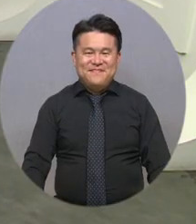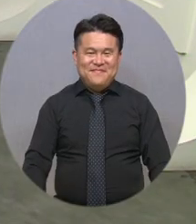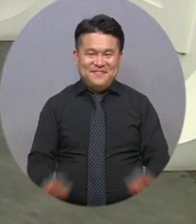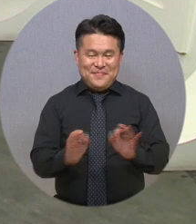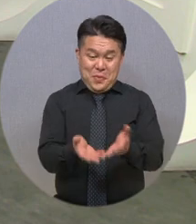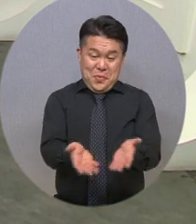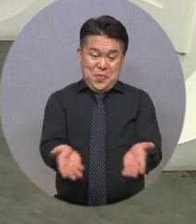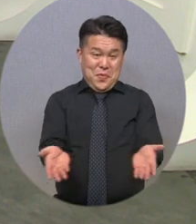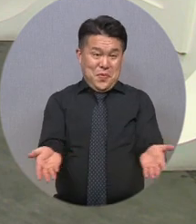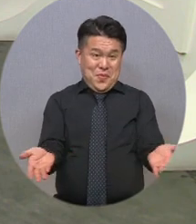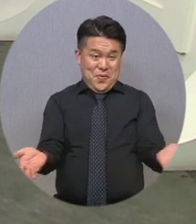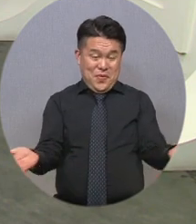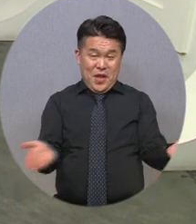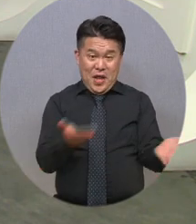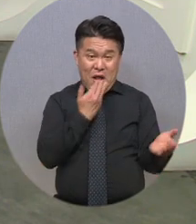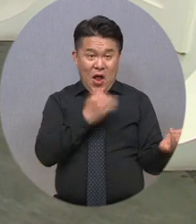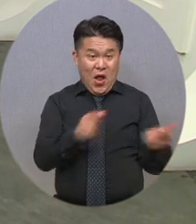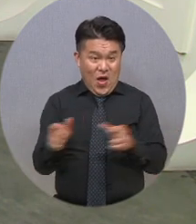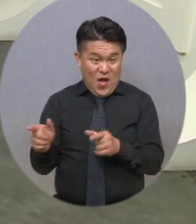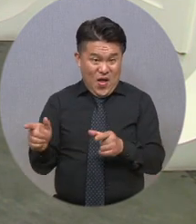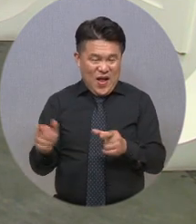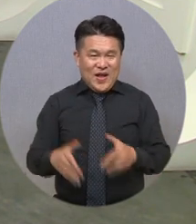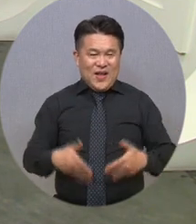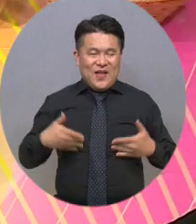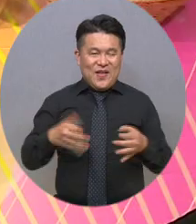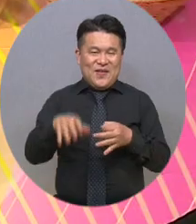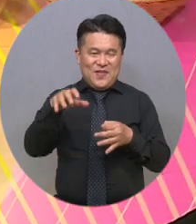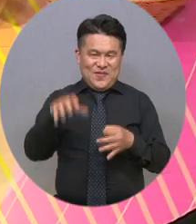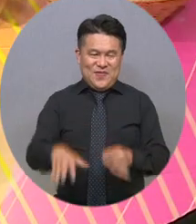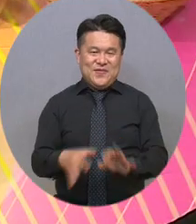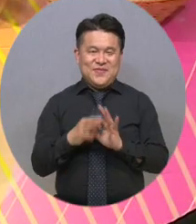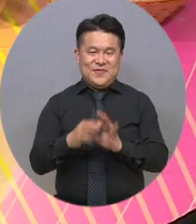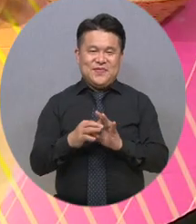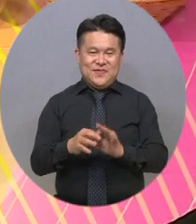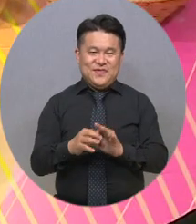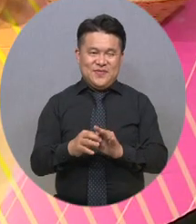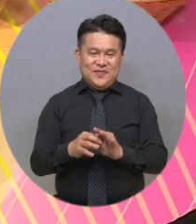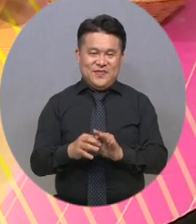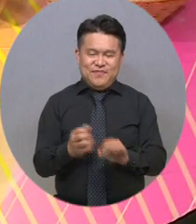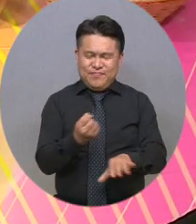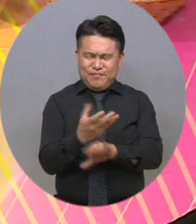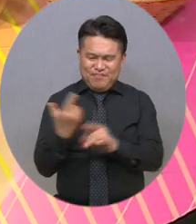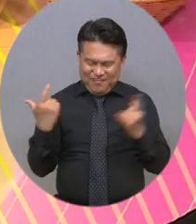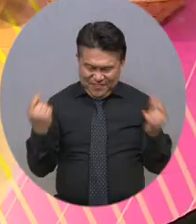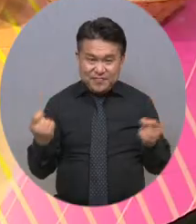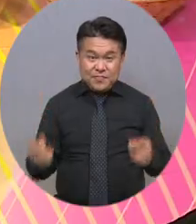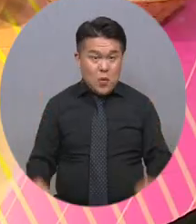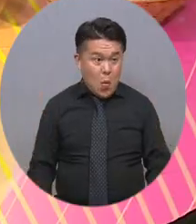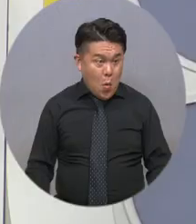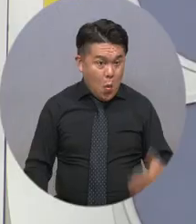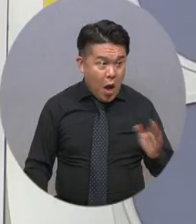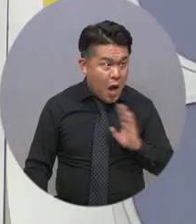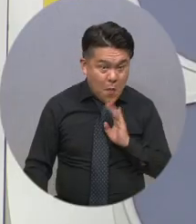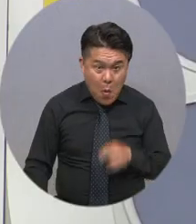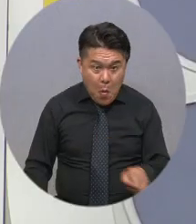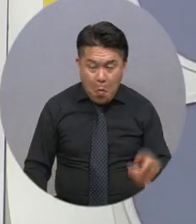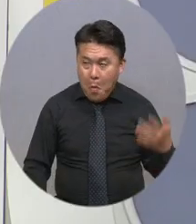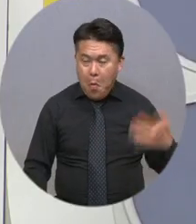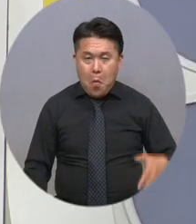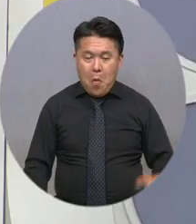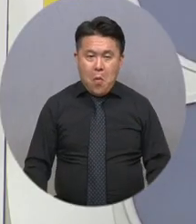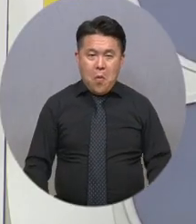앞에 보이는 먹거리들은 네. 다 남도장터를 빛낸 남력의 보물들입니다. 아, 정말요? 네. 이야,